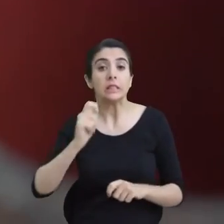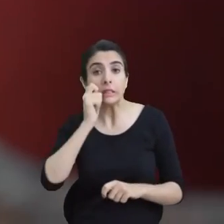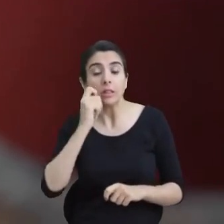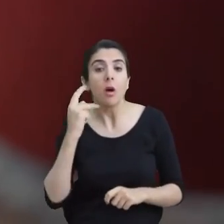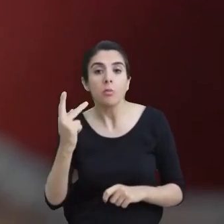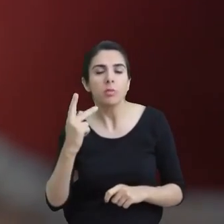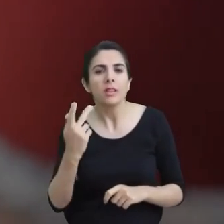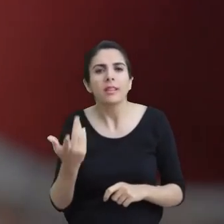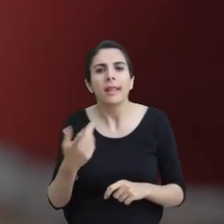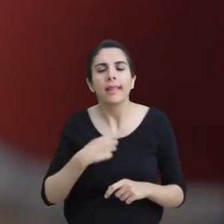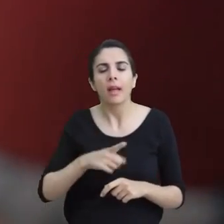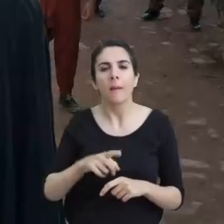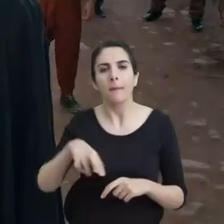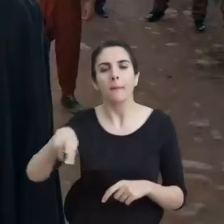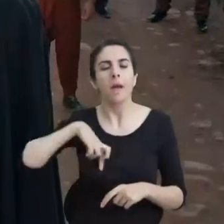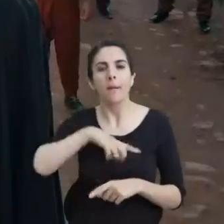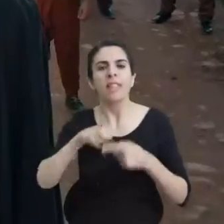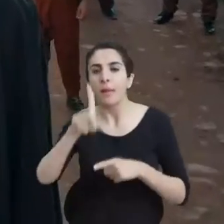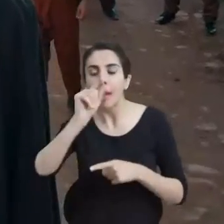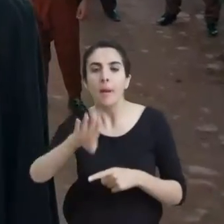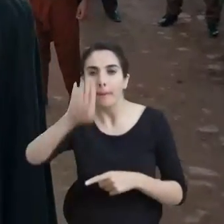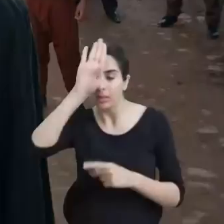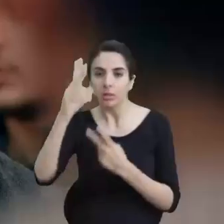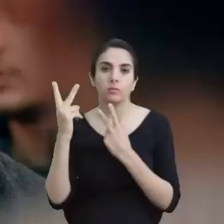İslam aleminin halifesi kim?